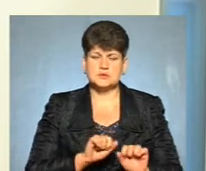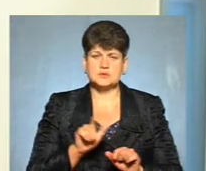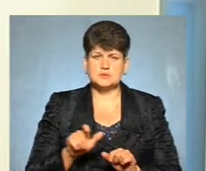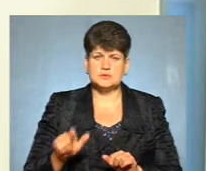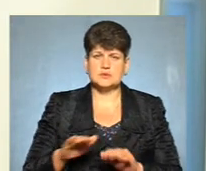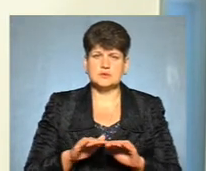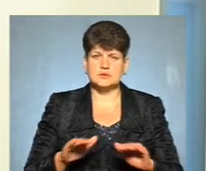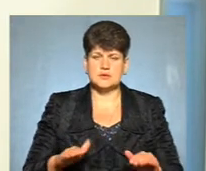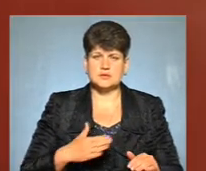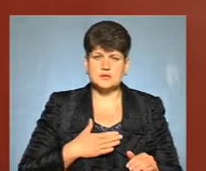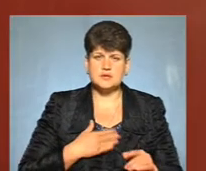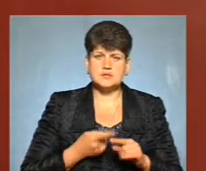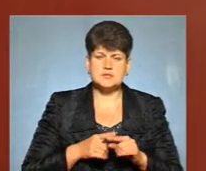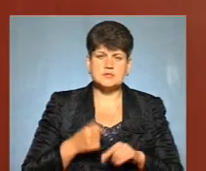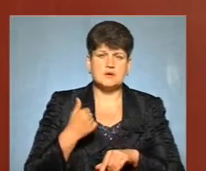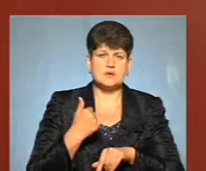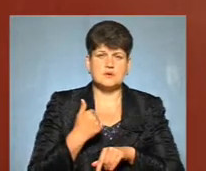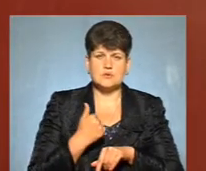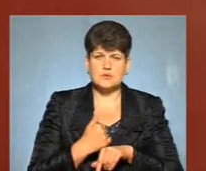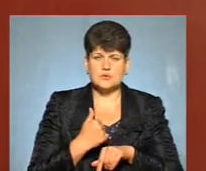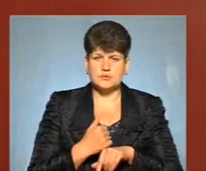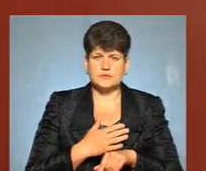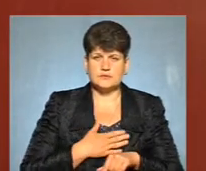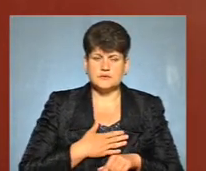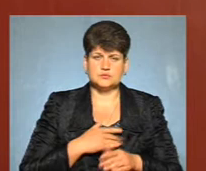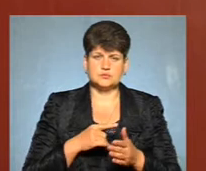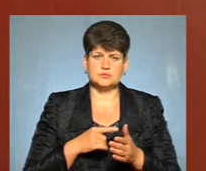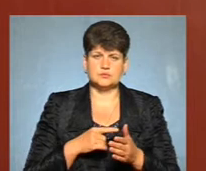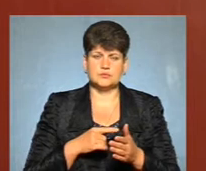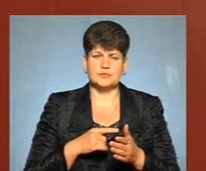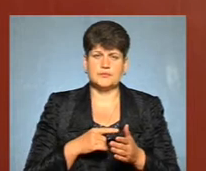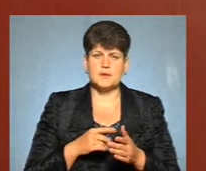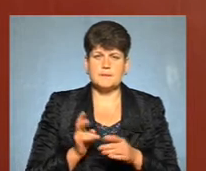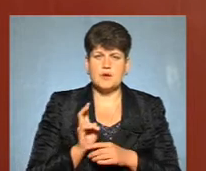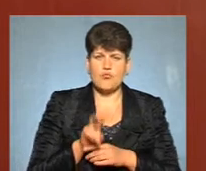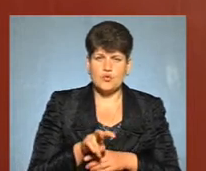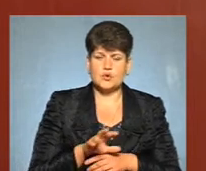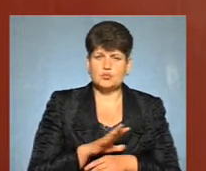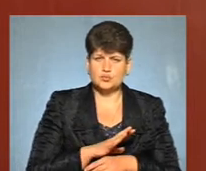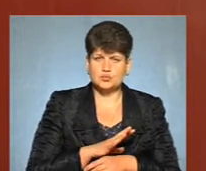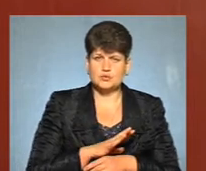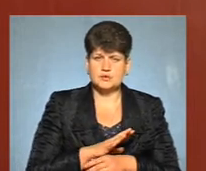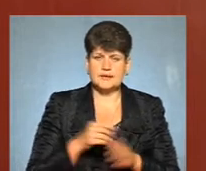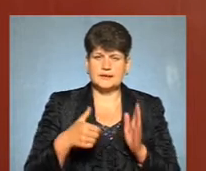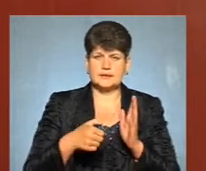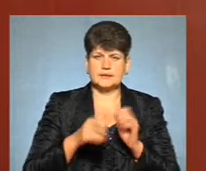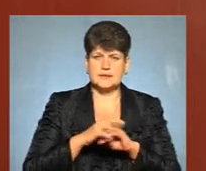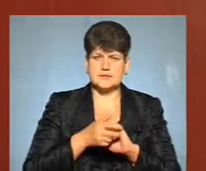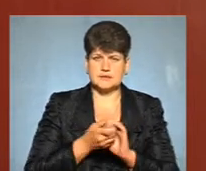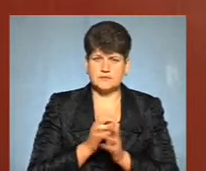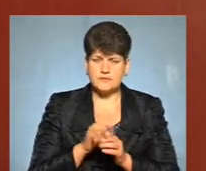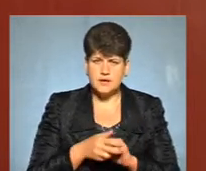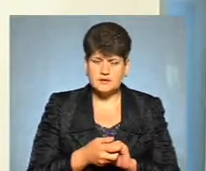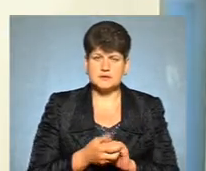дітей наших – це є на першому місці. При вході в нас були дезінфектори, кожен